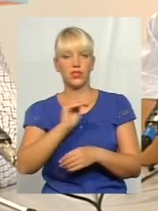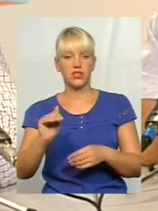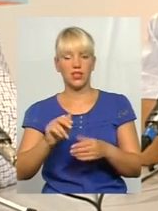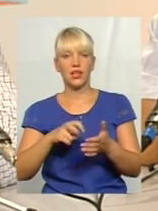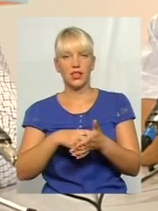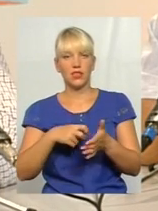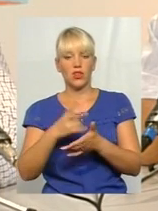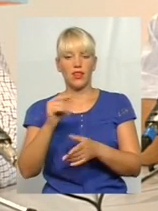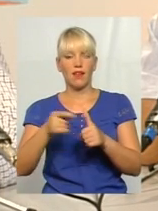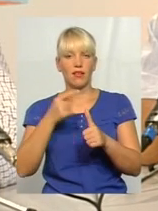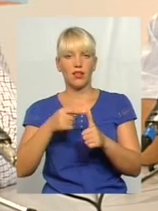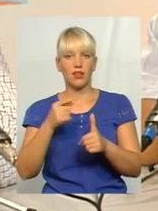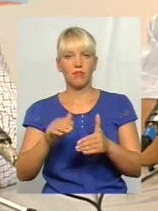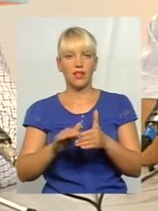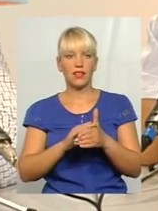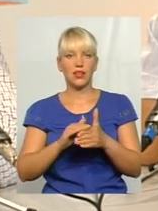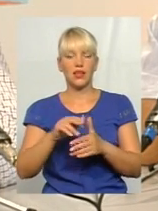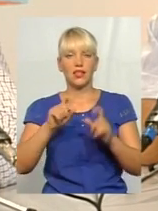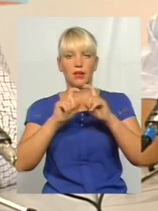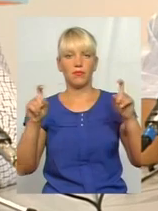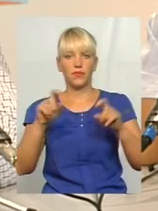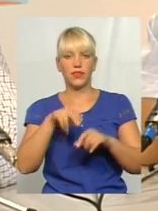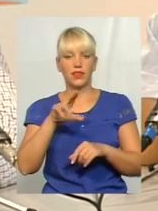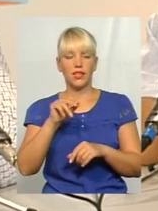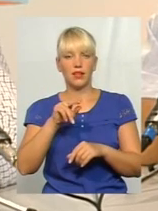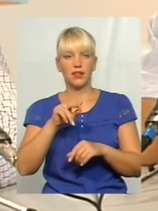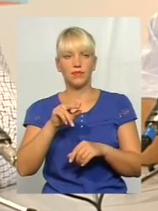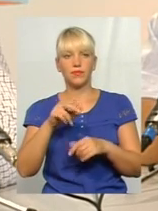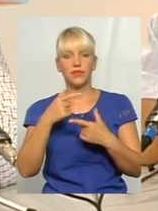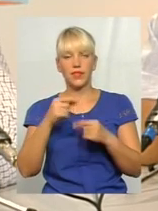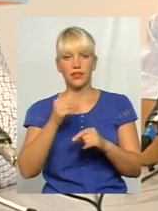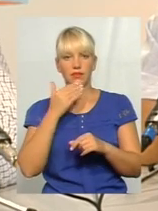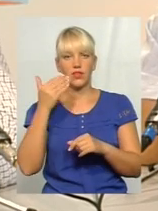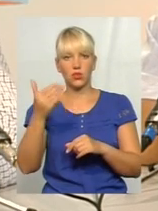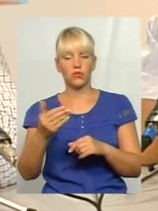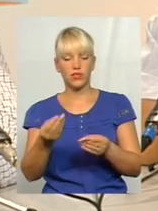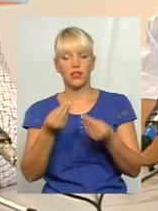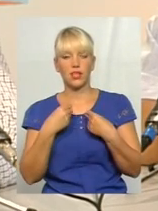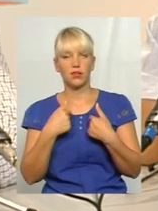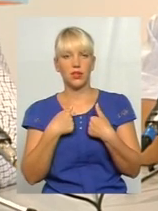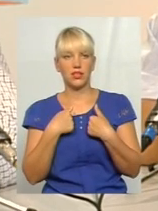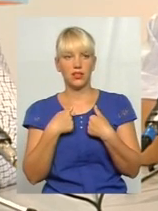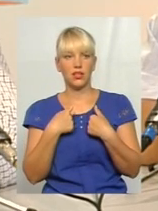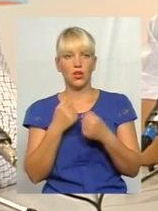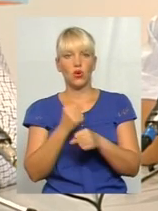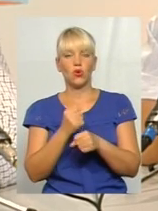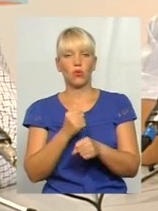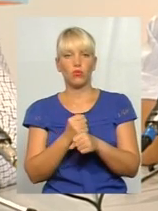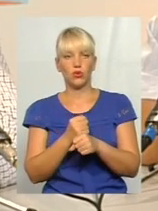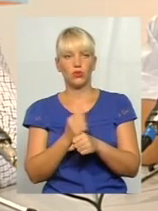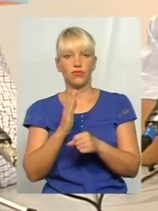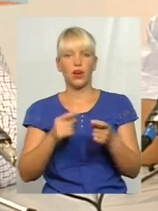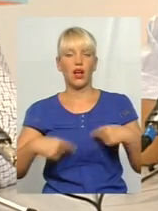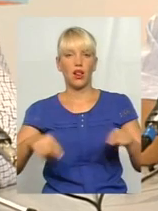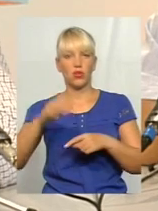директора Департаменту пана богомира Миколаєва де звернувся з проханням надати мені роботу в